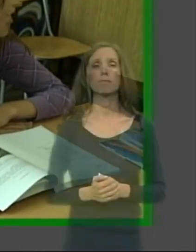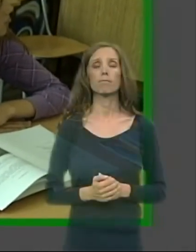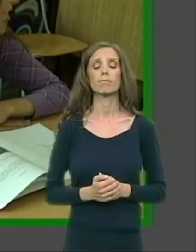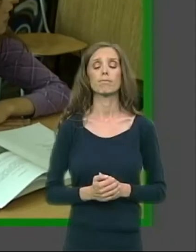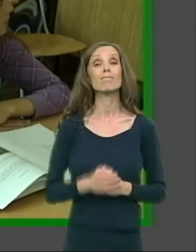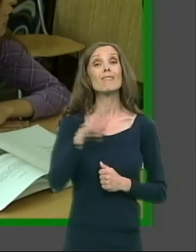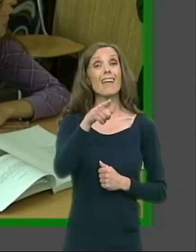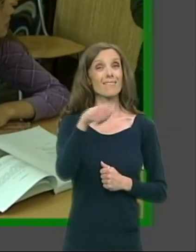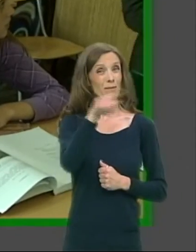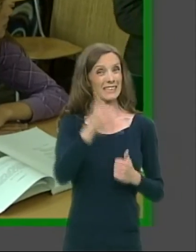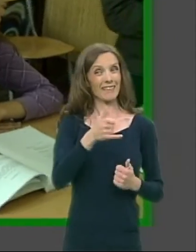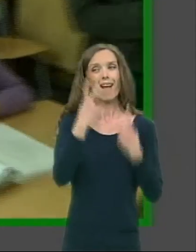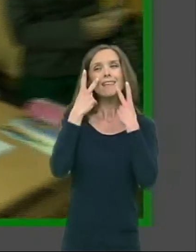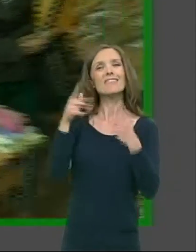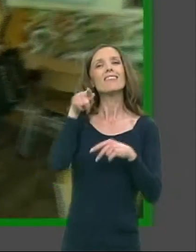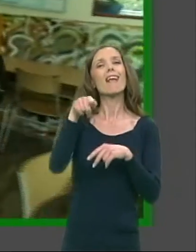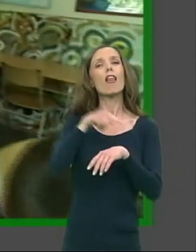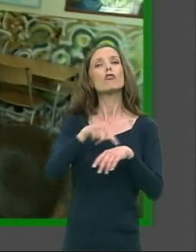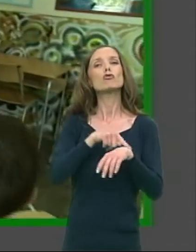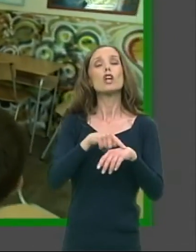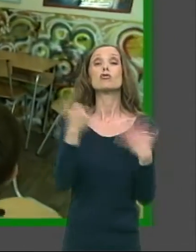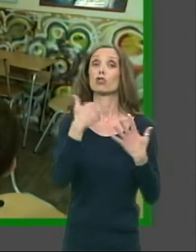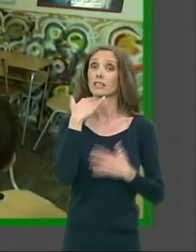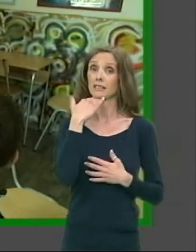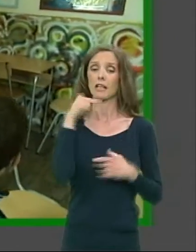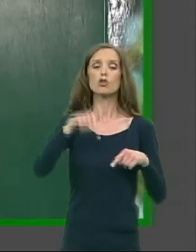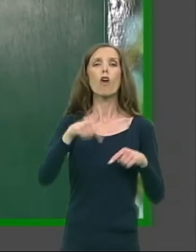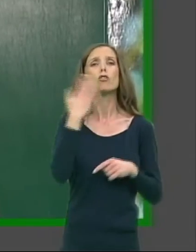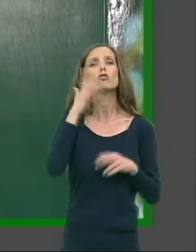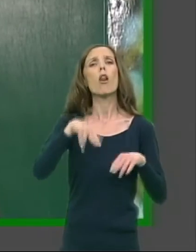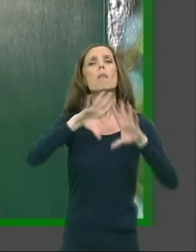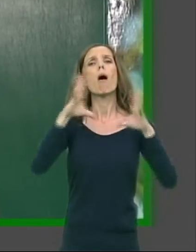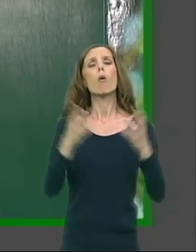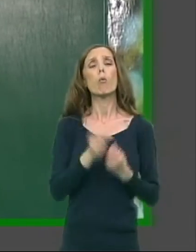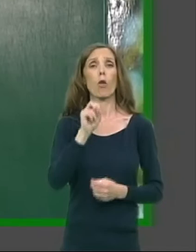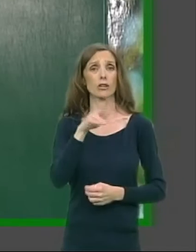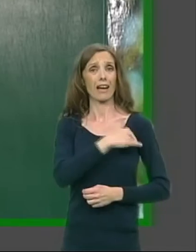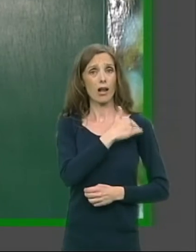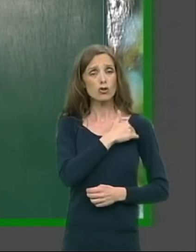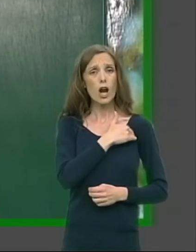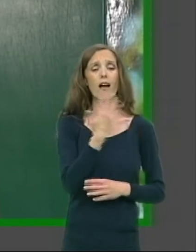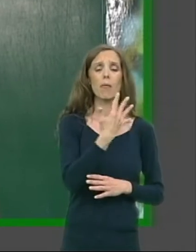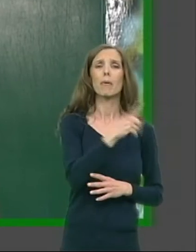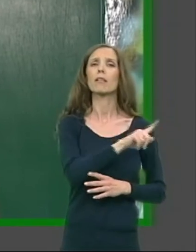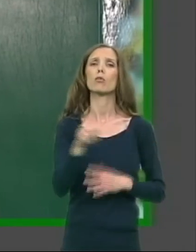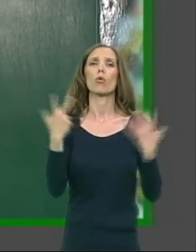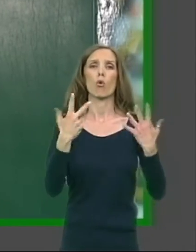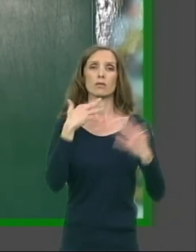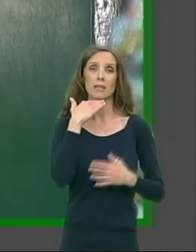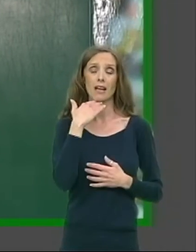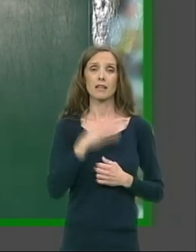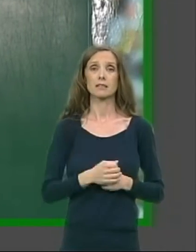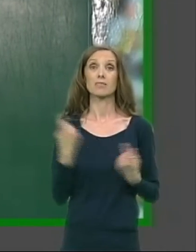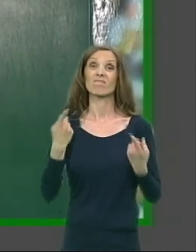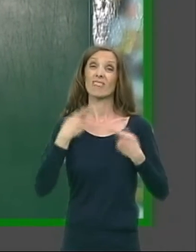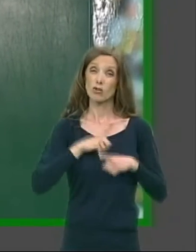Vi ste danas bili na času 6. razreda. Inače, ovdje je ukupno 13 učenika od 5. do 8. razreda.